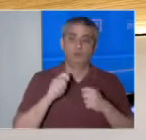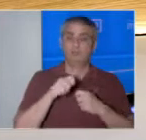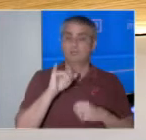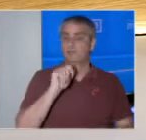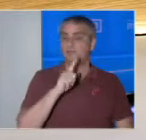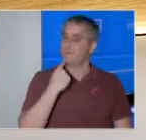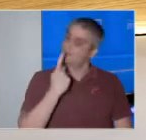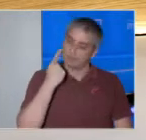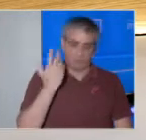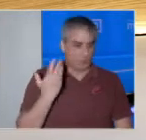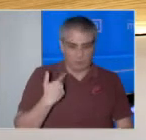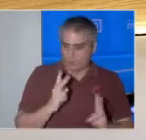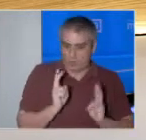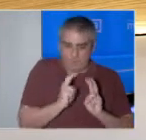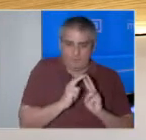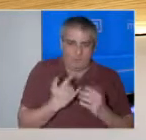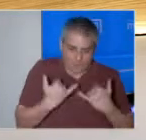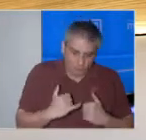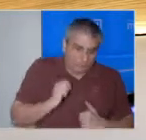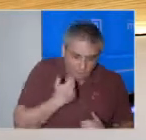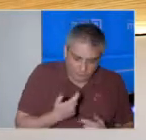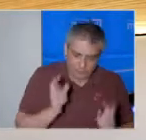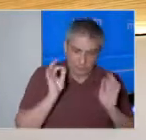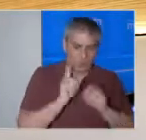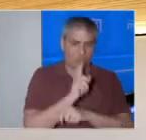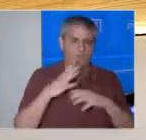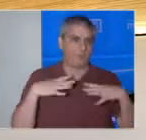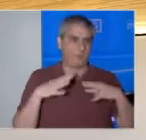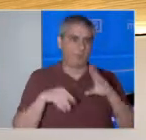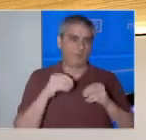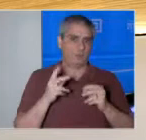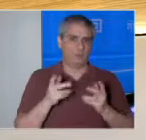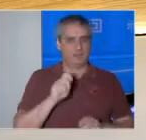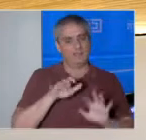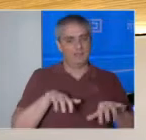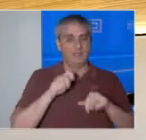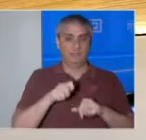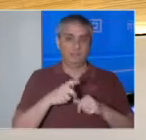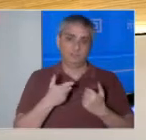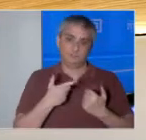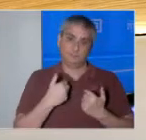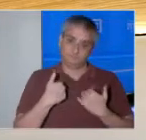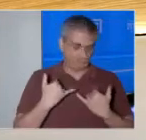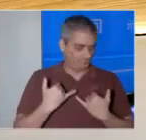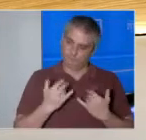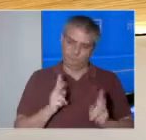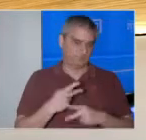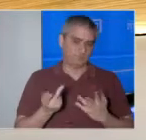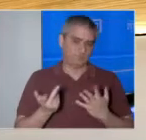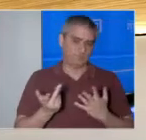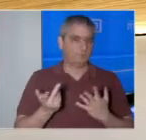יריב לוין אמר, תראו, אנחנו לא מכנסים מעכשיו לעכשיו, ביוחד בתקופת פגרת בחירות, את מליאת הכנסת. אז היום זה לא